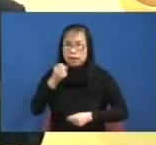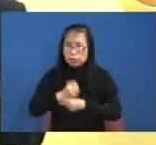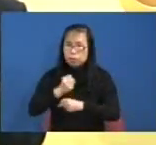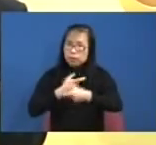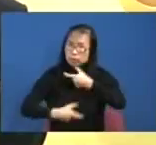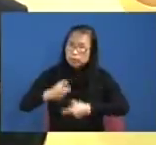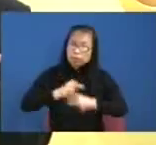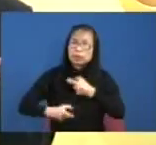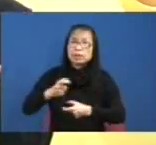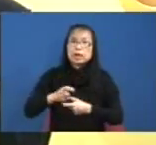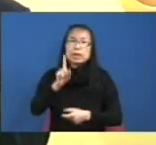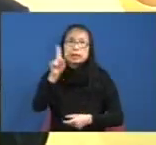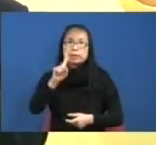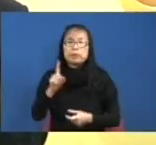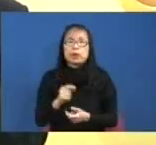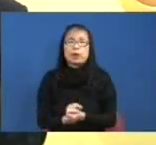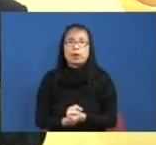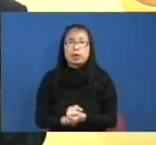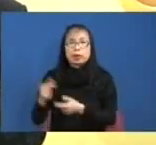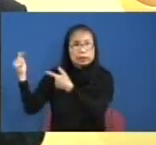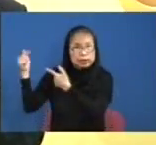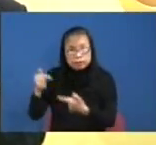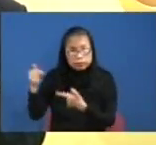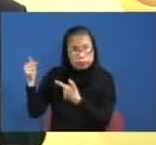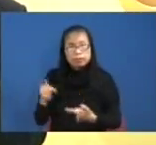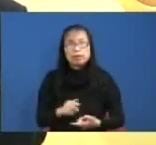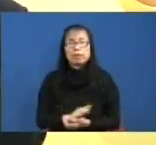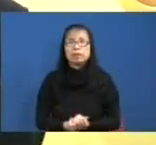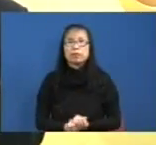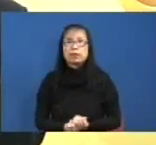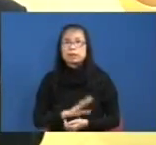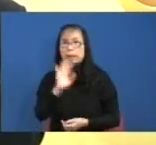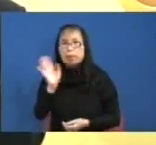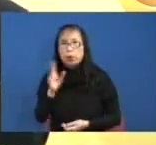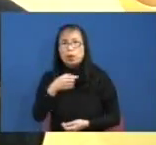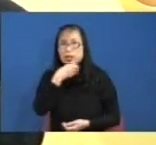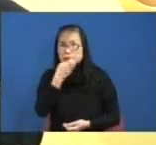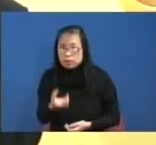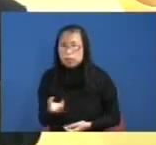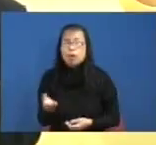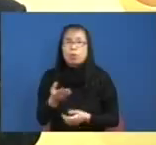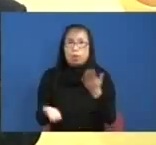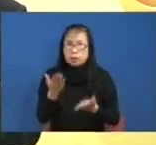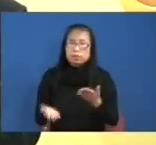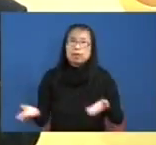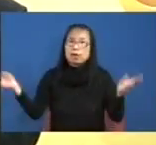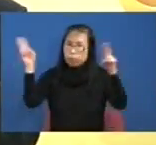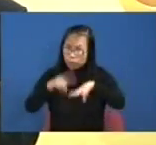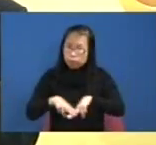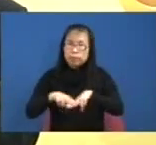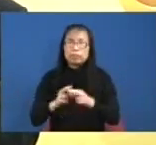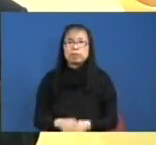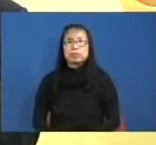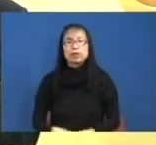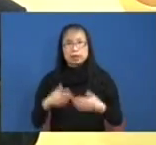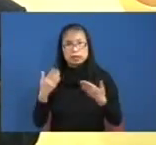以生存咧？點樣係可以令到佢哋唔好話虧本而令到倒閉咧？咁喺呢一方面，其實政